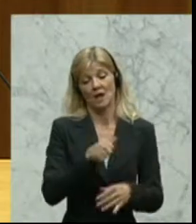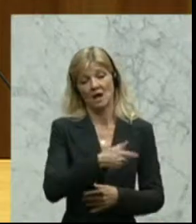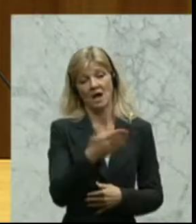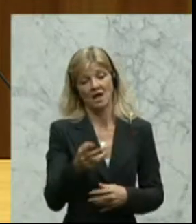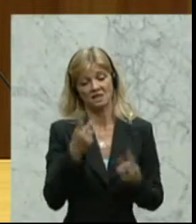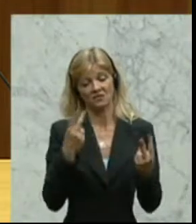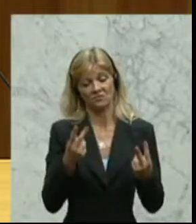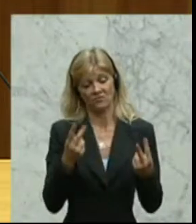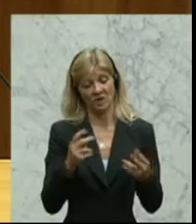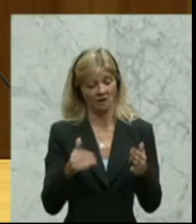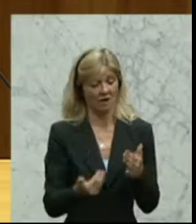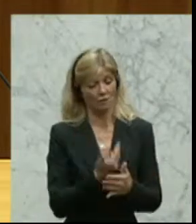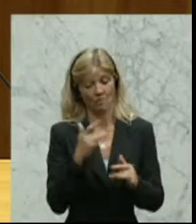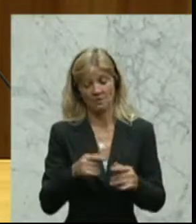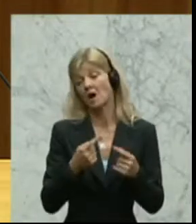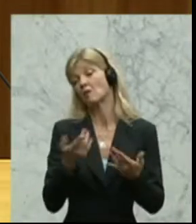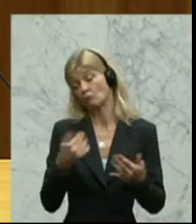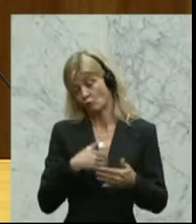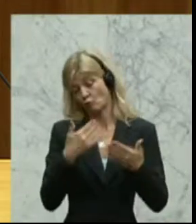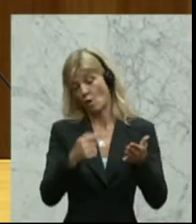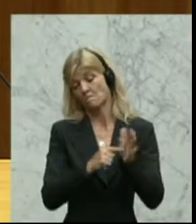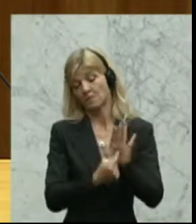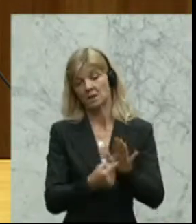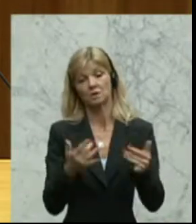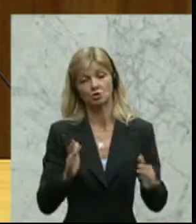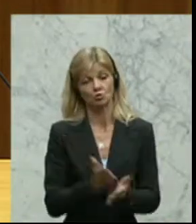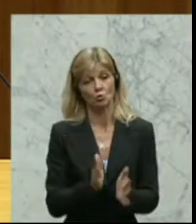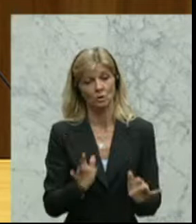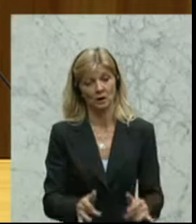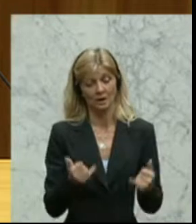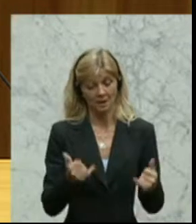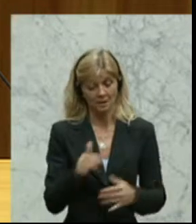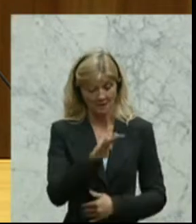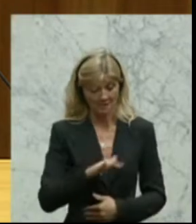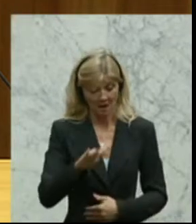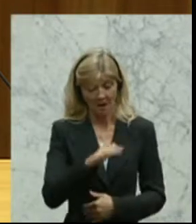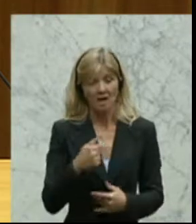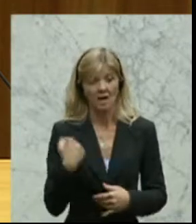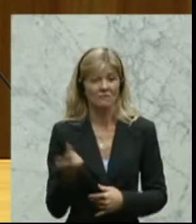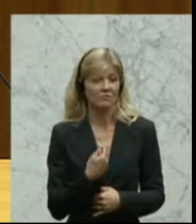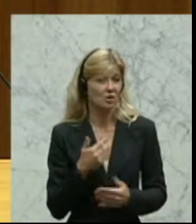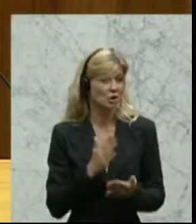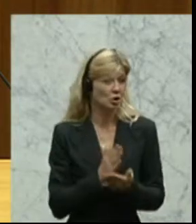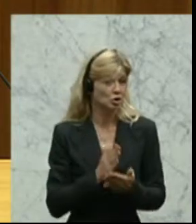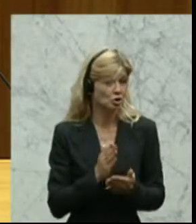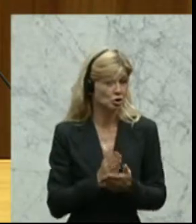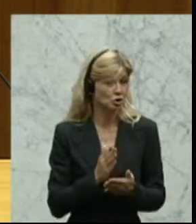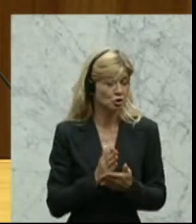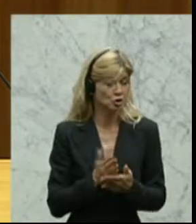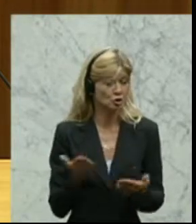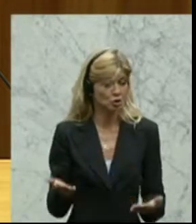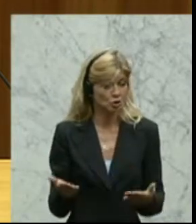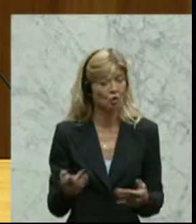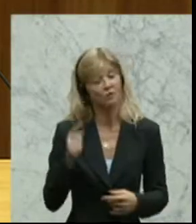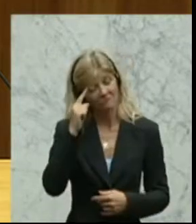Vorbild. Wir sind gerade jetzt in den Bereichen, wo wir wissen, dass wir auch belastbare Steuergrundlagen haben werden und